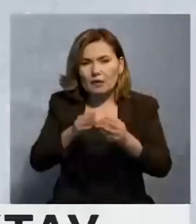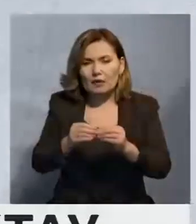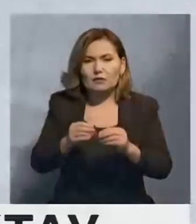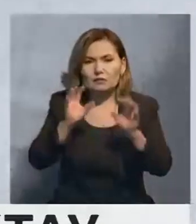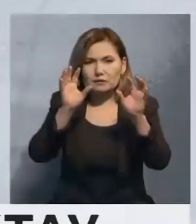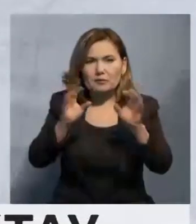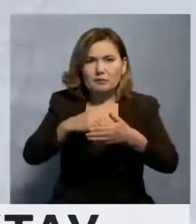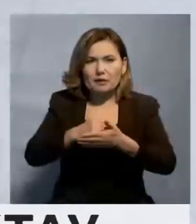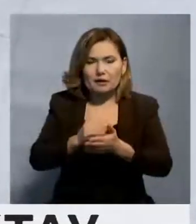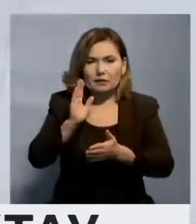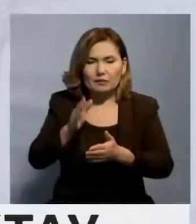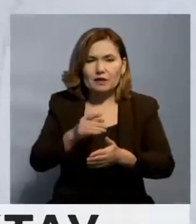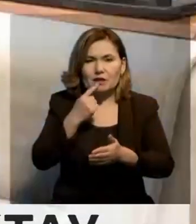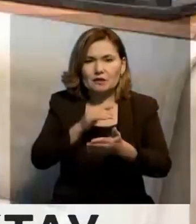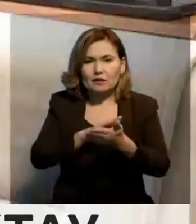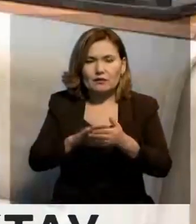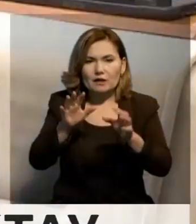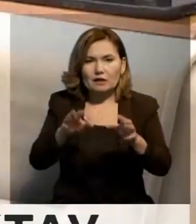бекітіледі.